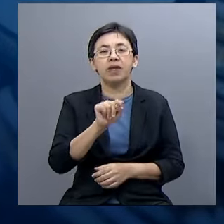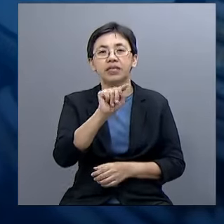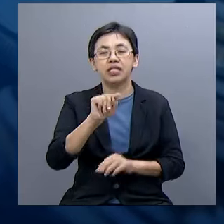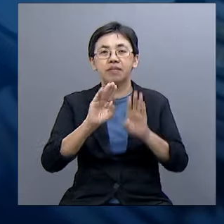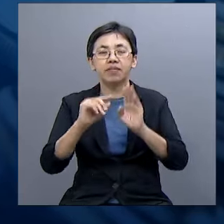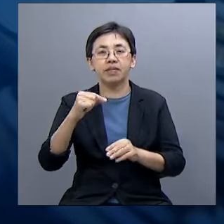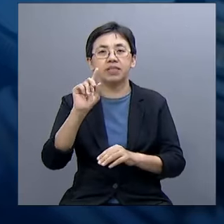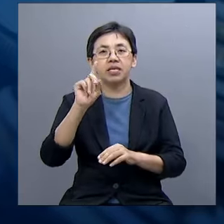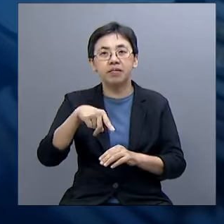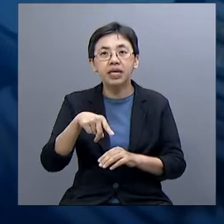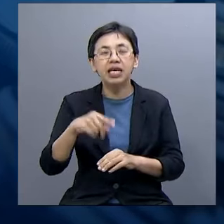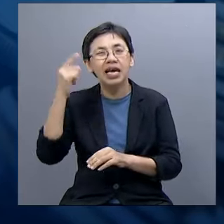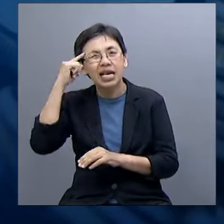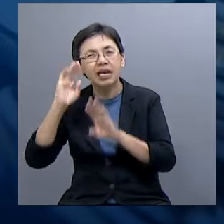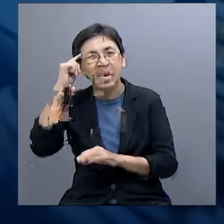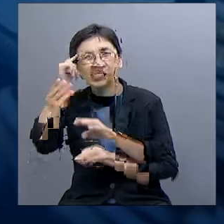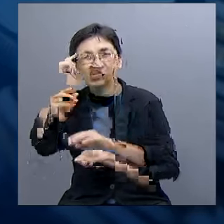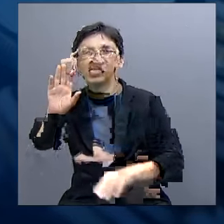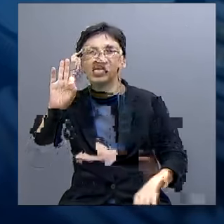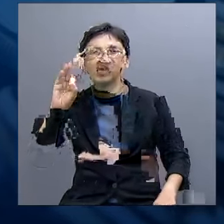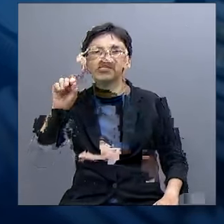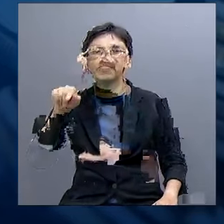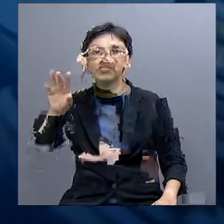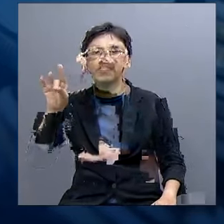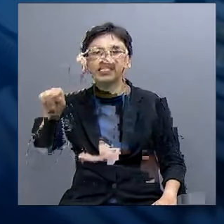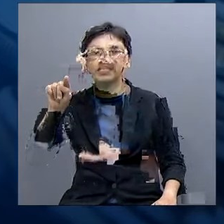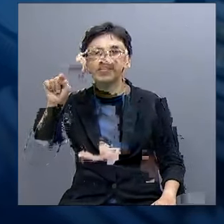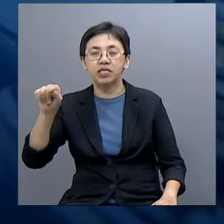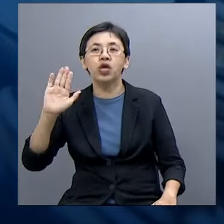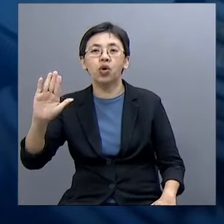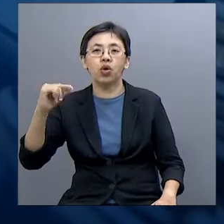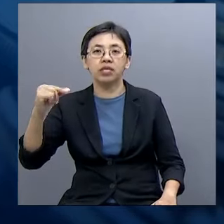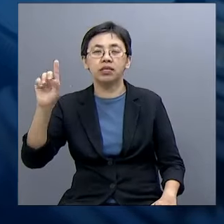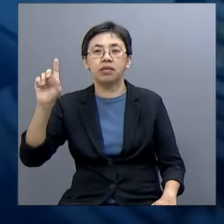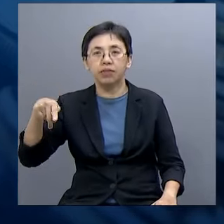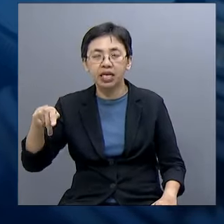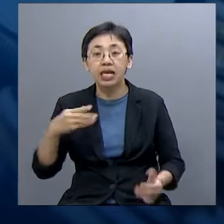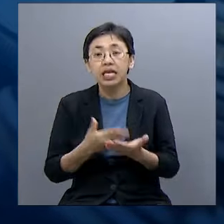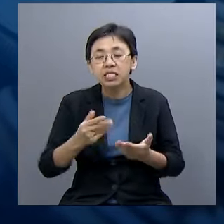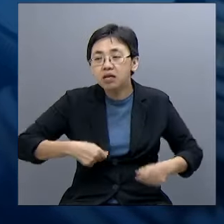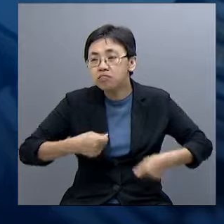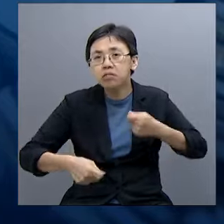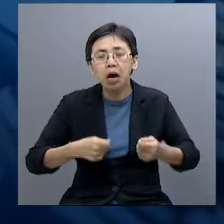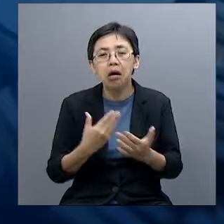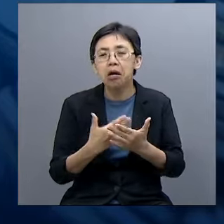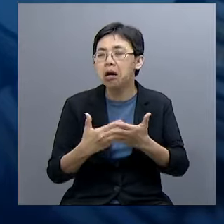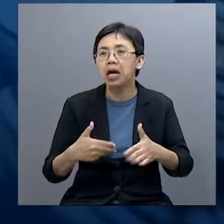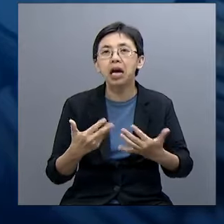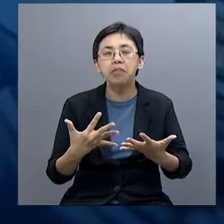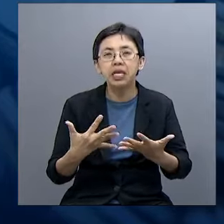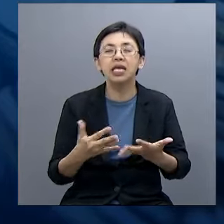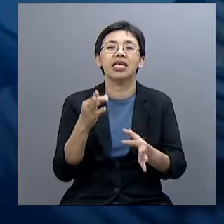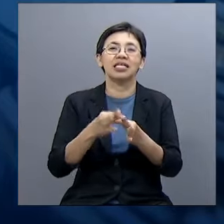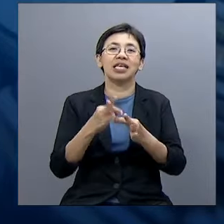คิดเป็นสัดส่วนต่อ GDPอยู่ที่ร้อยละ 90.9หนี้เพื่อการอุปโภคบริโภคที่ไม่ก่อให้เกิดรายได้ของธนาคาร